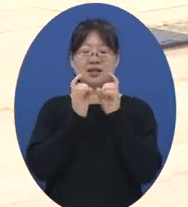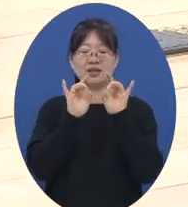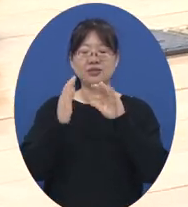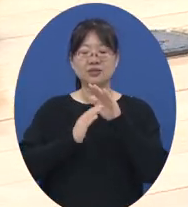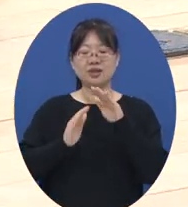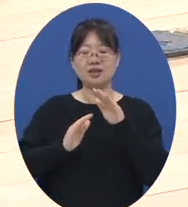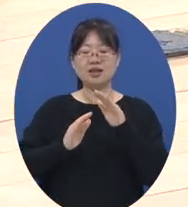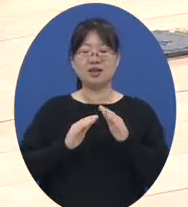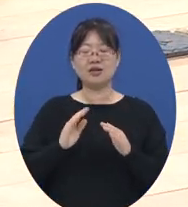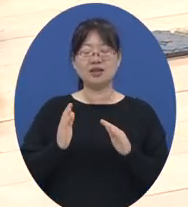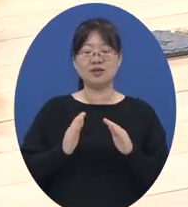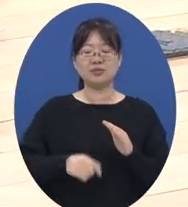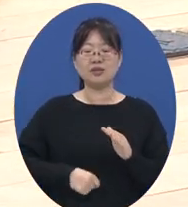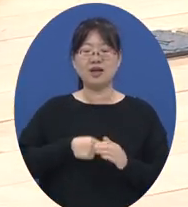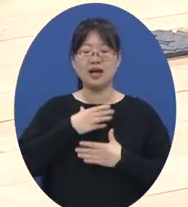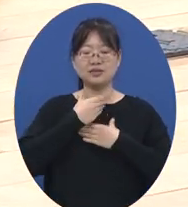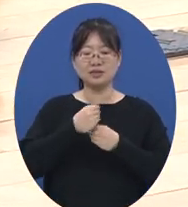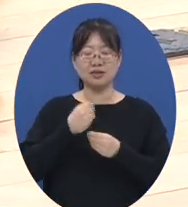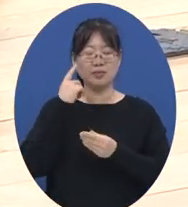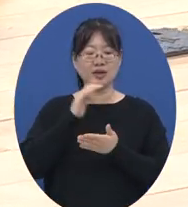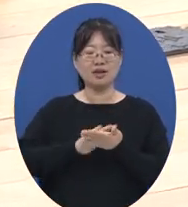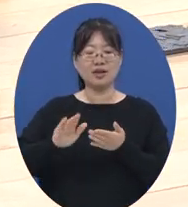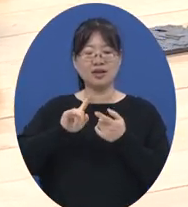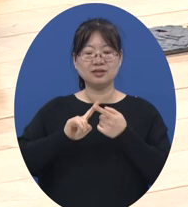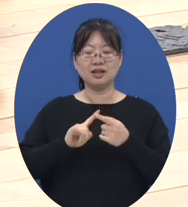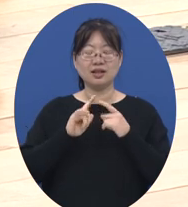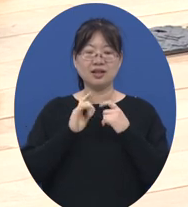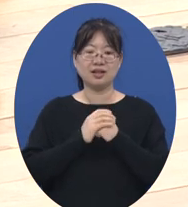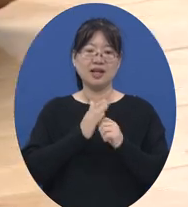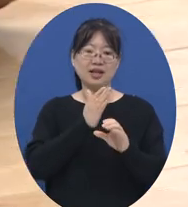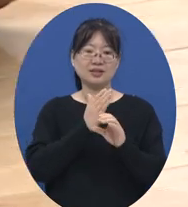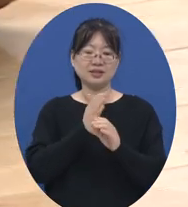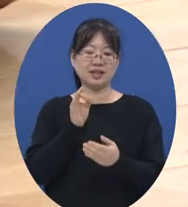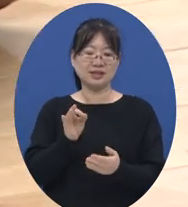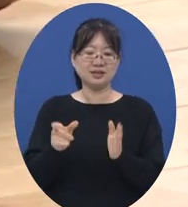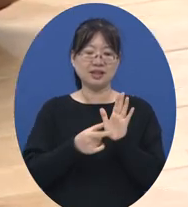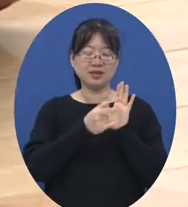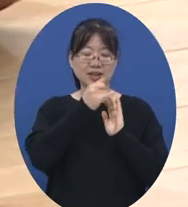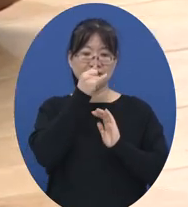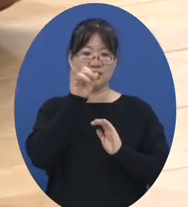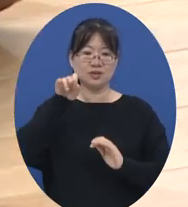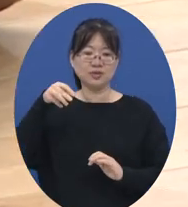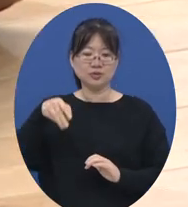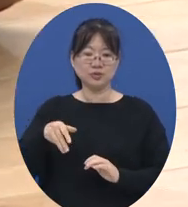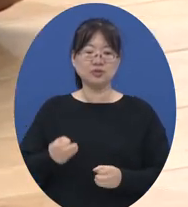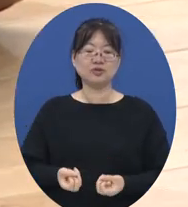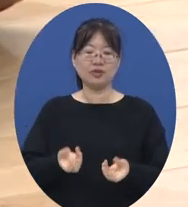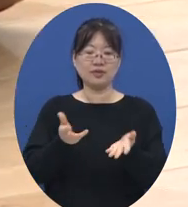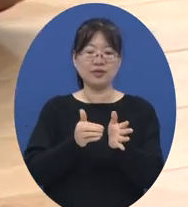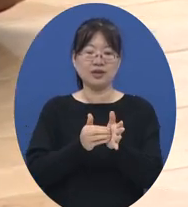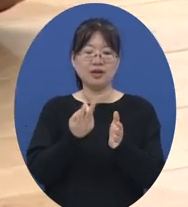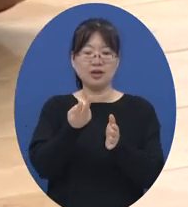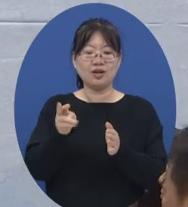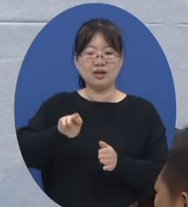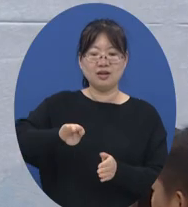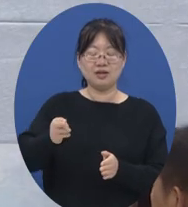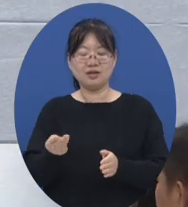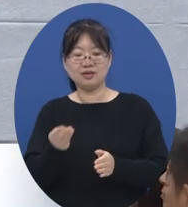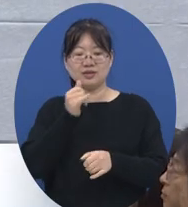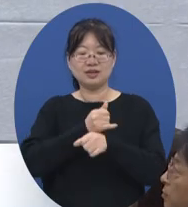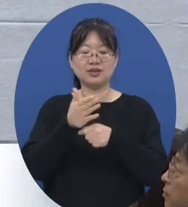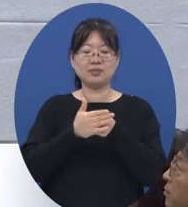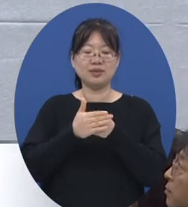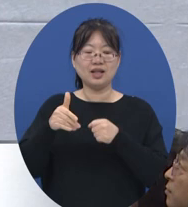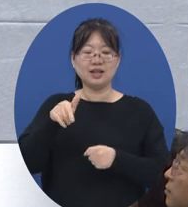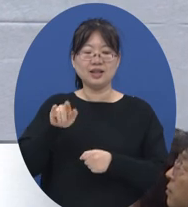공정과 복지, 평화, 안전이라는 민선 7기 경기도 핵심 가치가 적힌 유출 던지입니다. 둘이 엎어지고 둘이 젖혀져